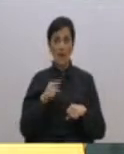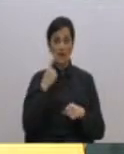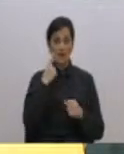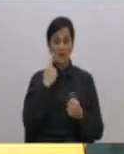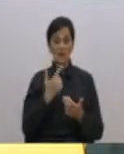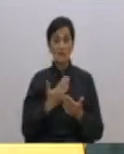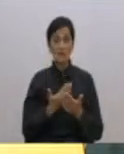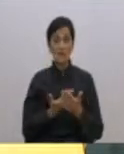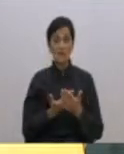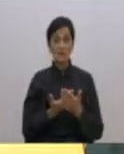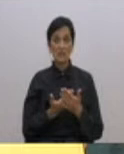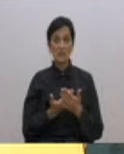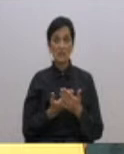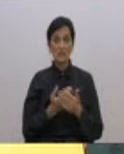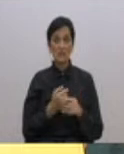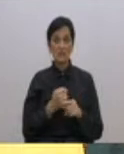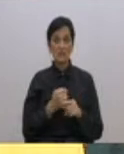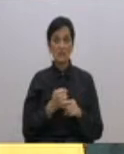თვალსაზრისით